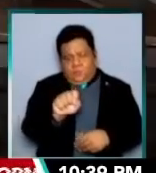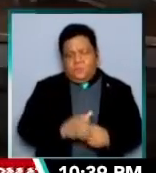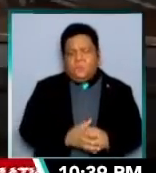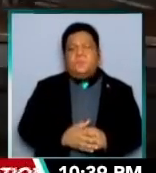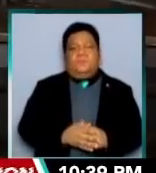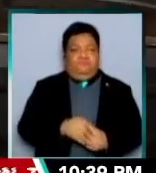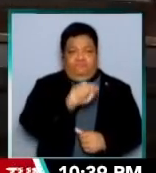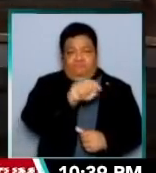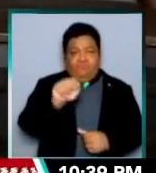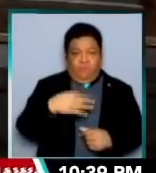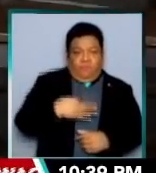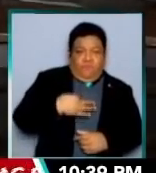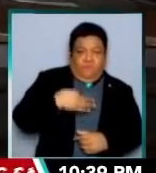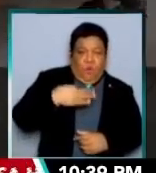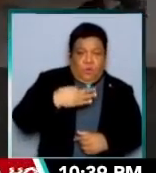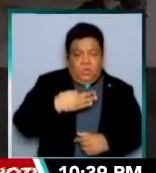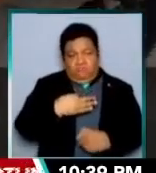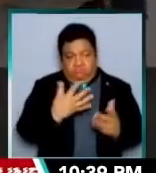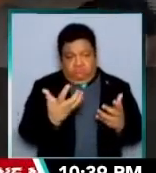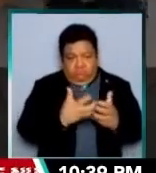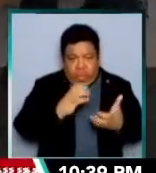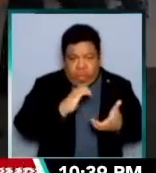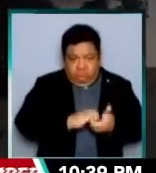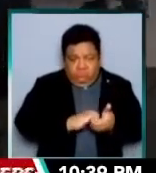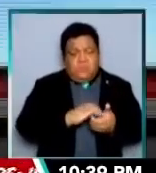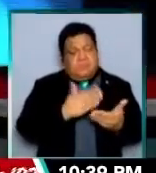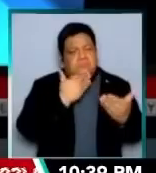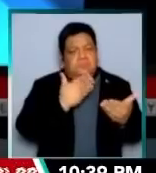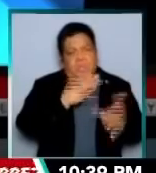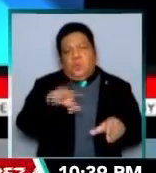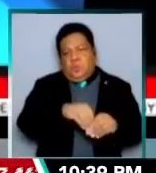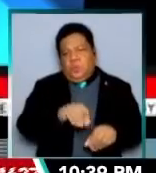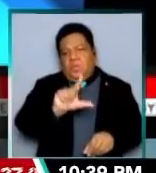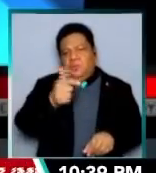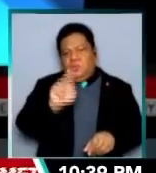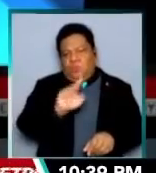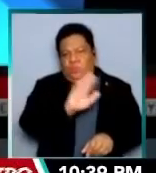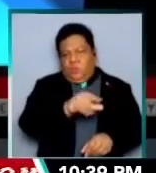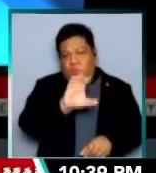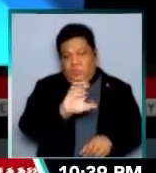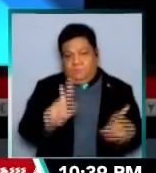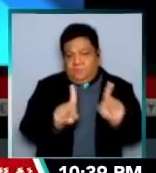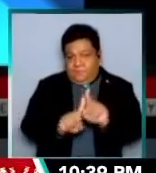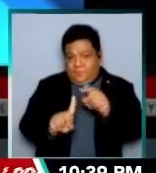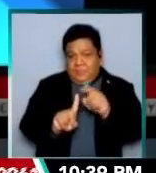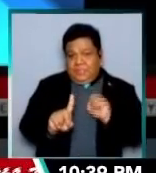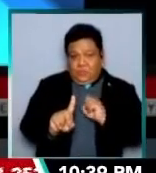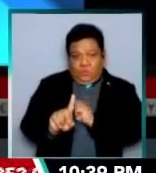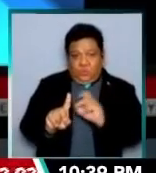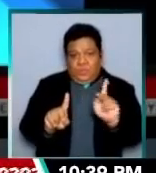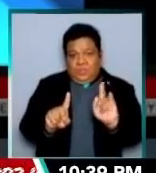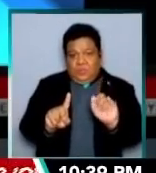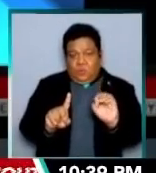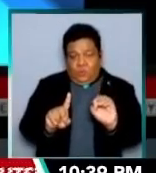mga katuwang ng kanyang opisina, kabilang na ang Quezon City Local Government. Ang kanyang katandem na si Senator Kiko Pangilinan